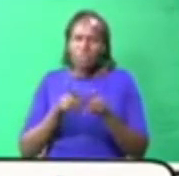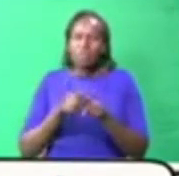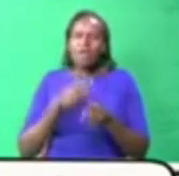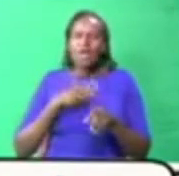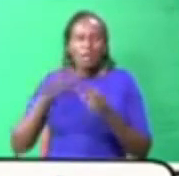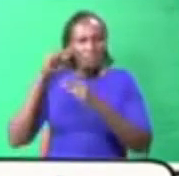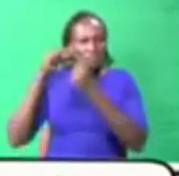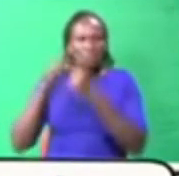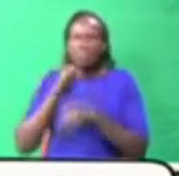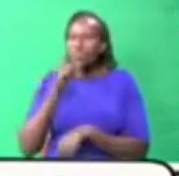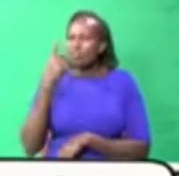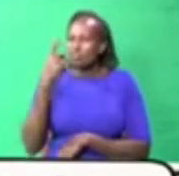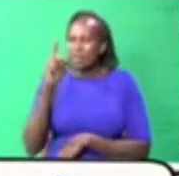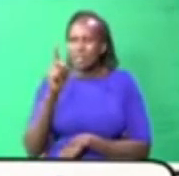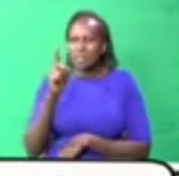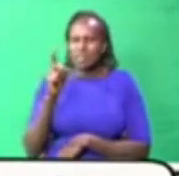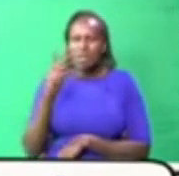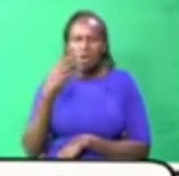first